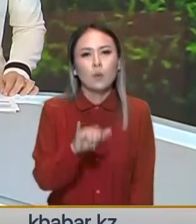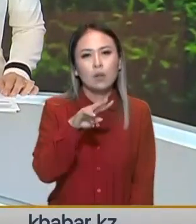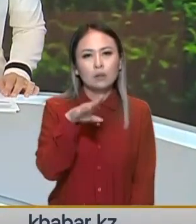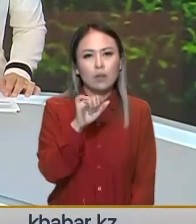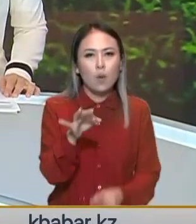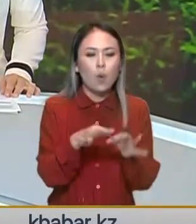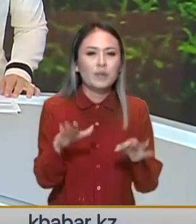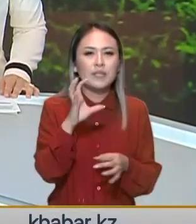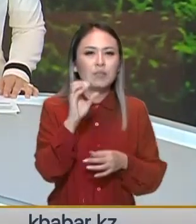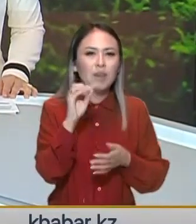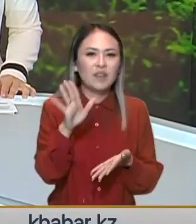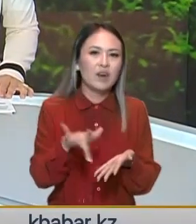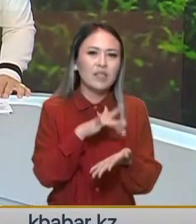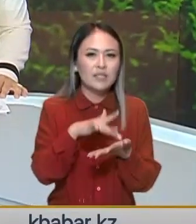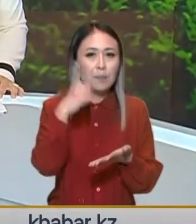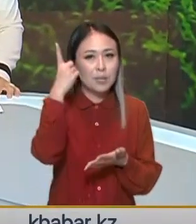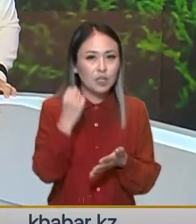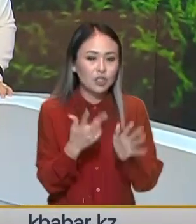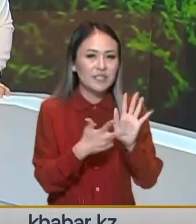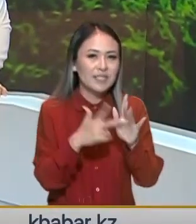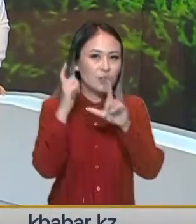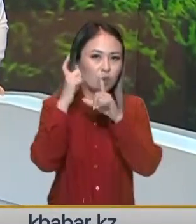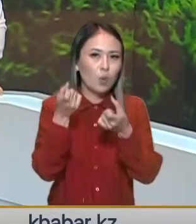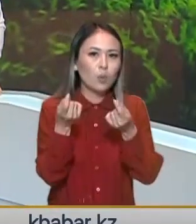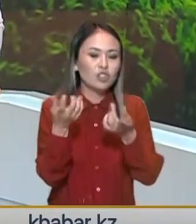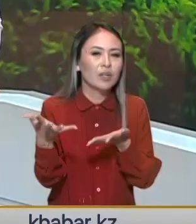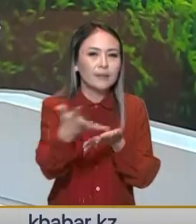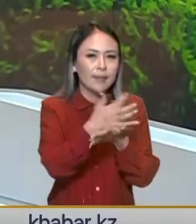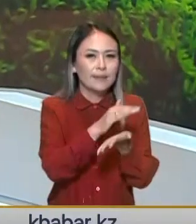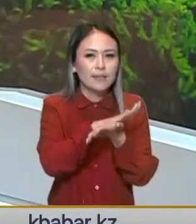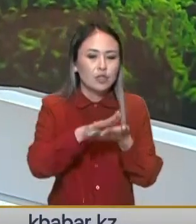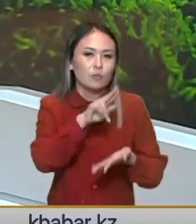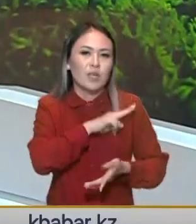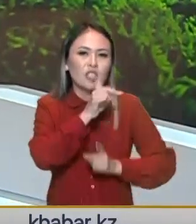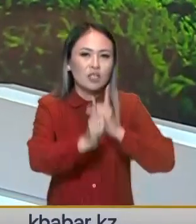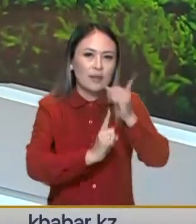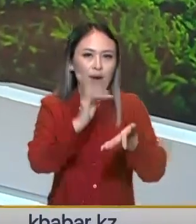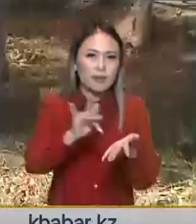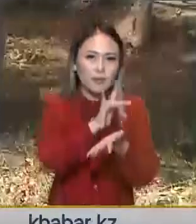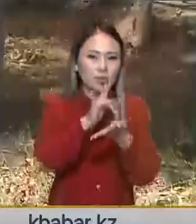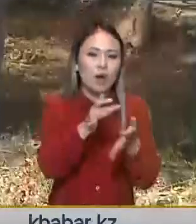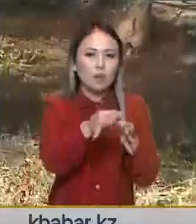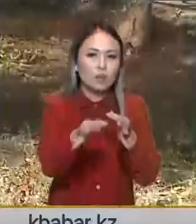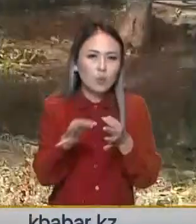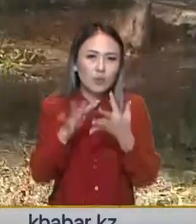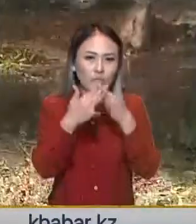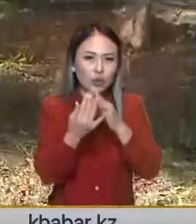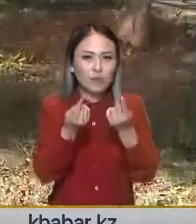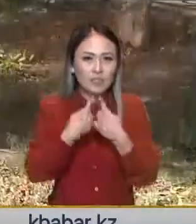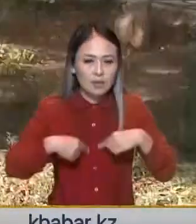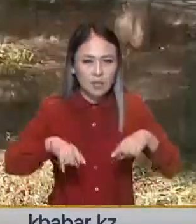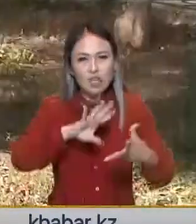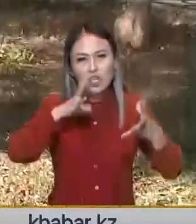Ал Ұлытау облысы Сәтпаев қаласында бір күнде 8 тонна қоқыс жиналды. Тазалық жұмыстары Жезқазған қаласы мен аудан ауылдарда